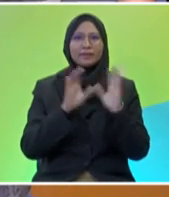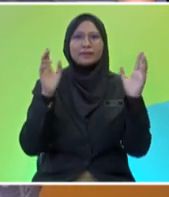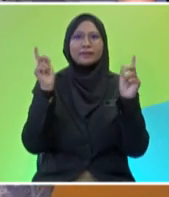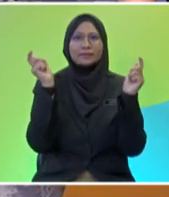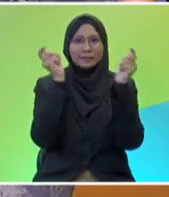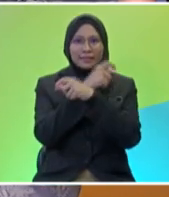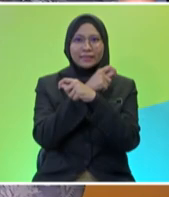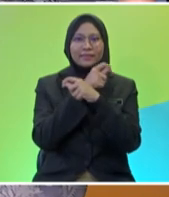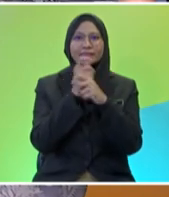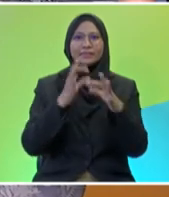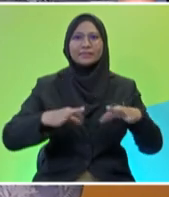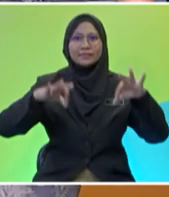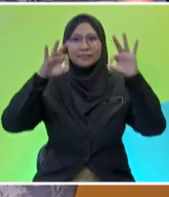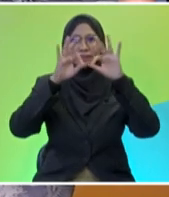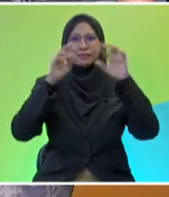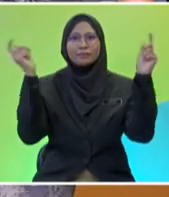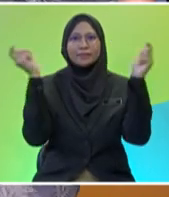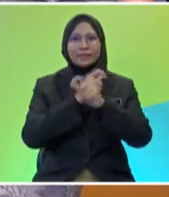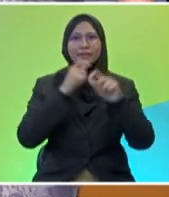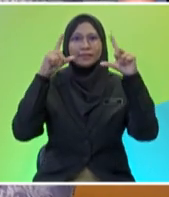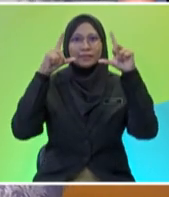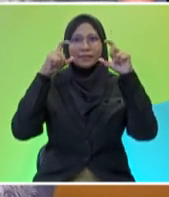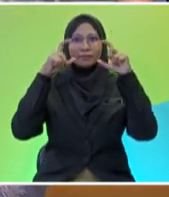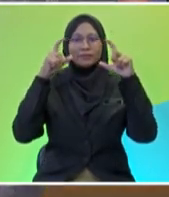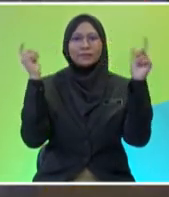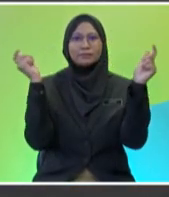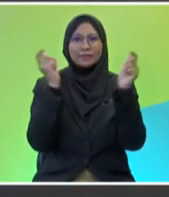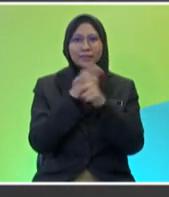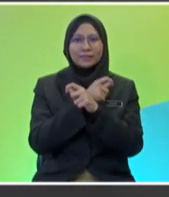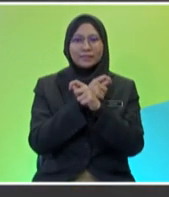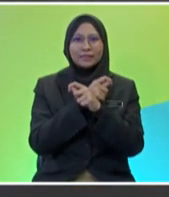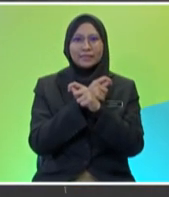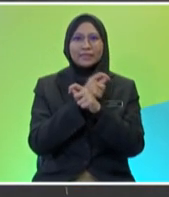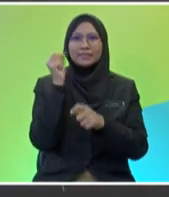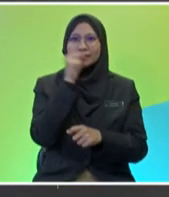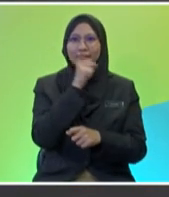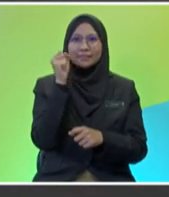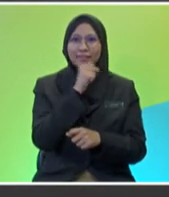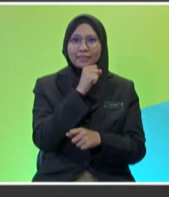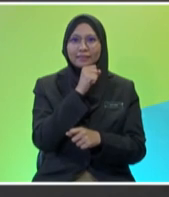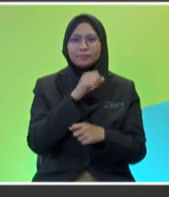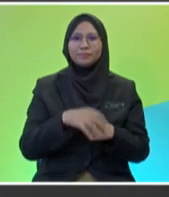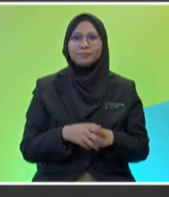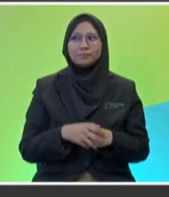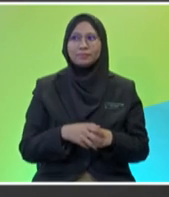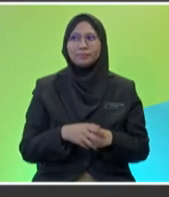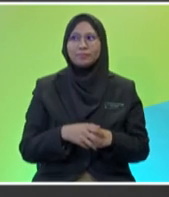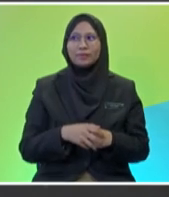fotografi nyanyian ini adalah untuk menyokong program yang dijalankan